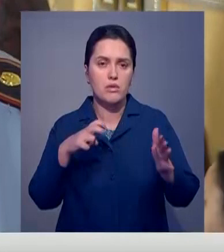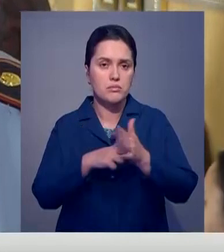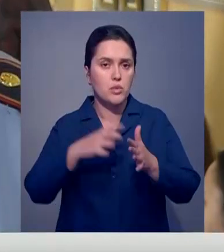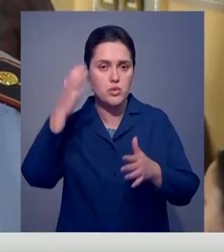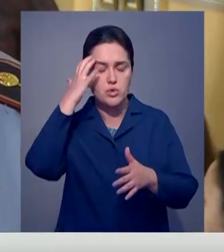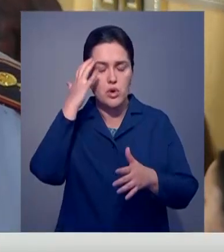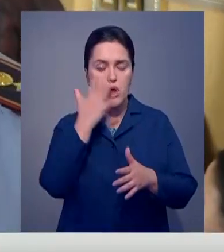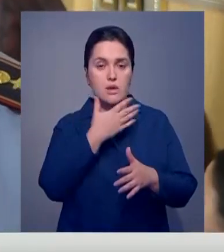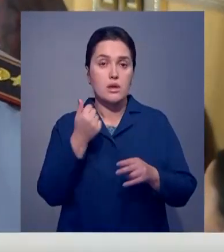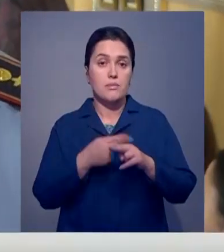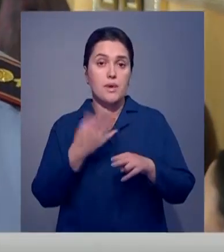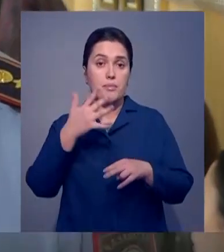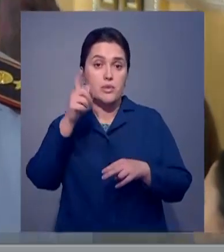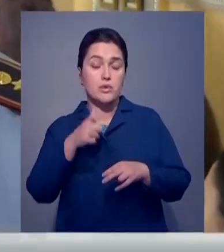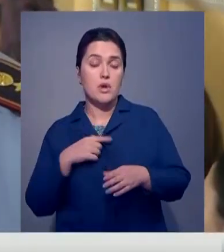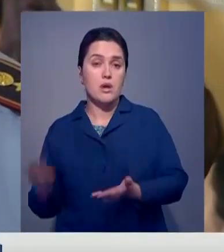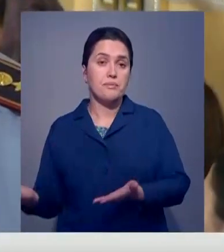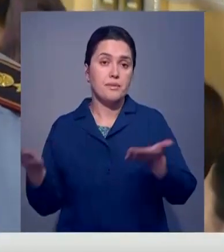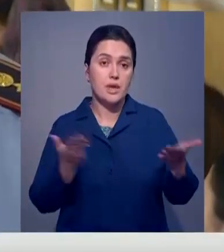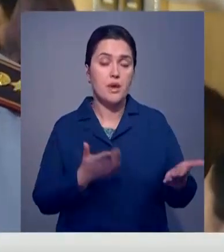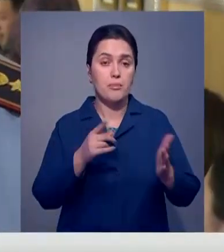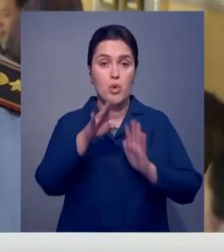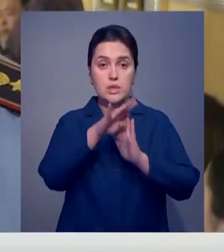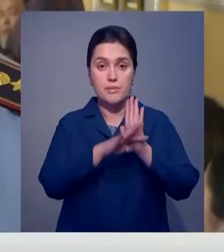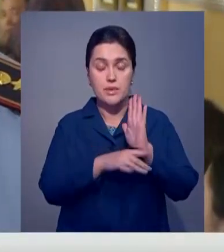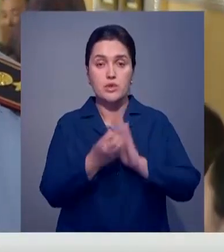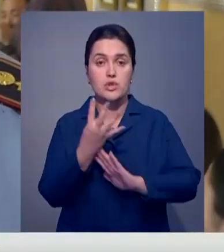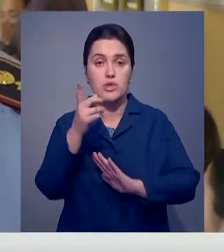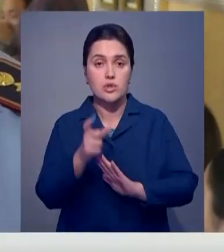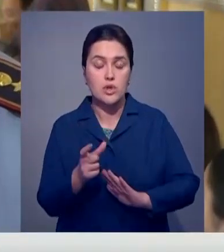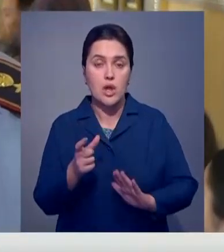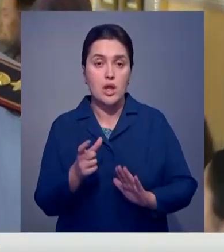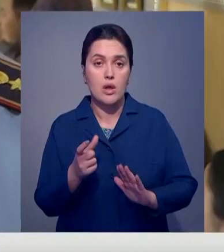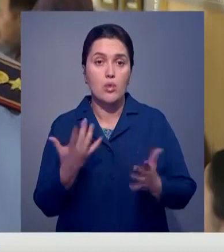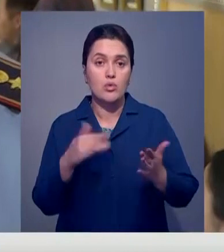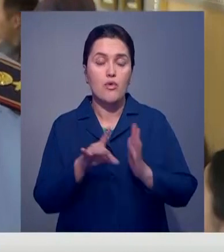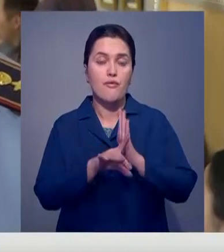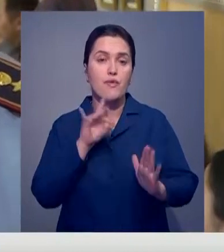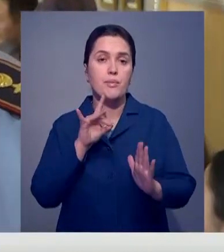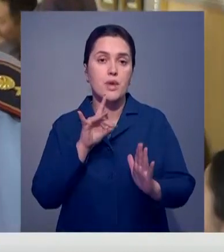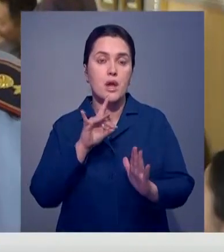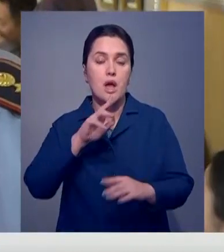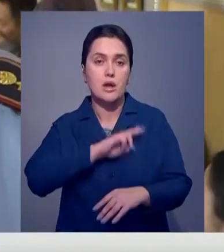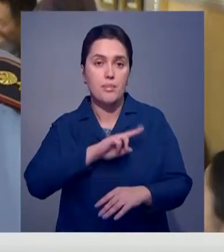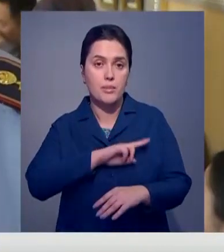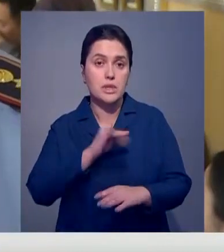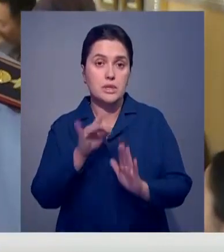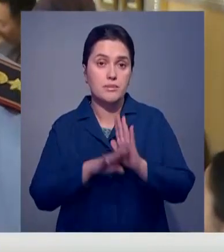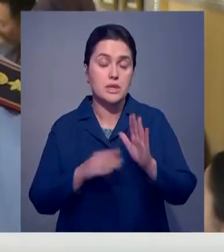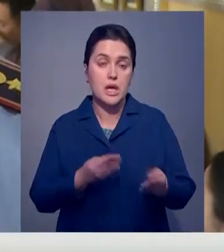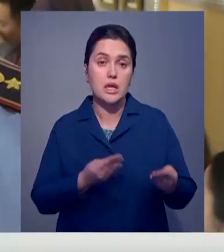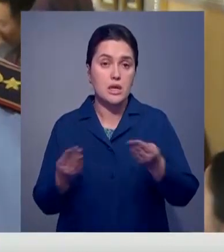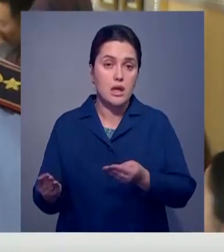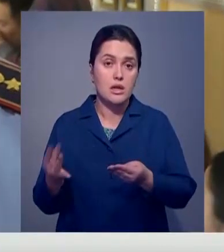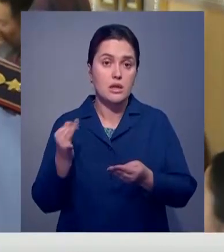около 50 человек здесь. По списку в настоящее время 14 человек уже они выбрали профессию из списка, который им дали, и